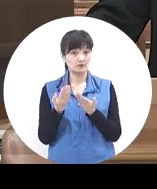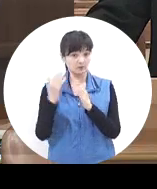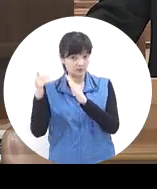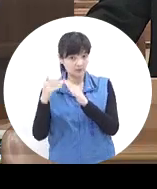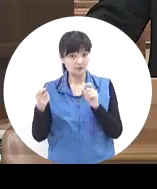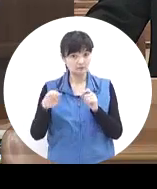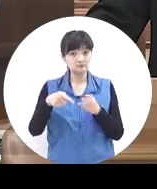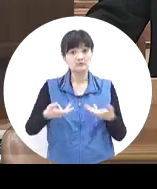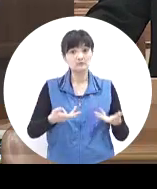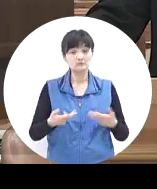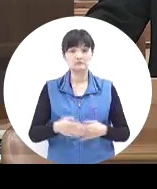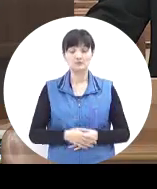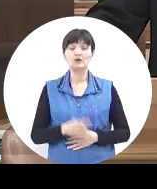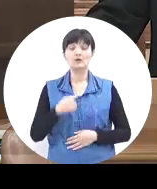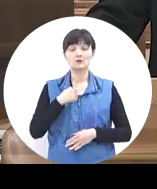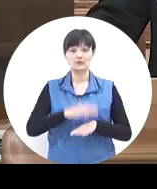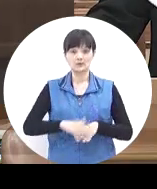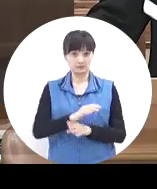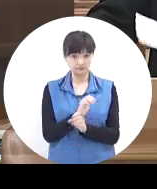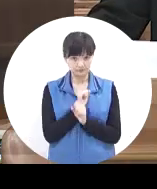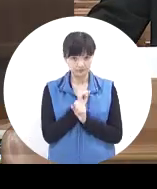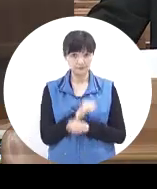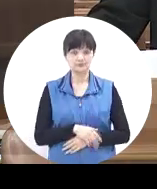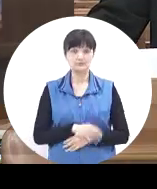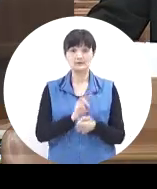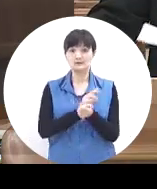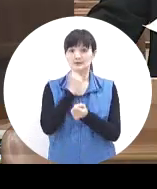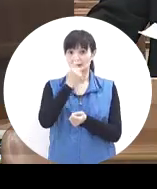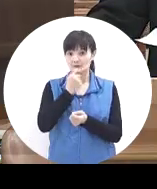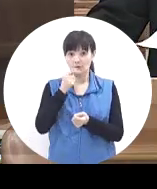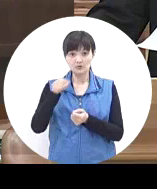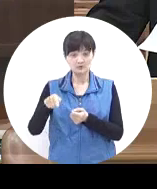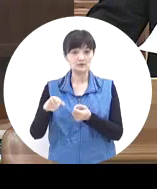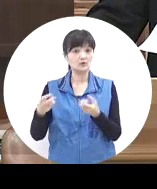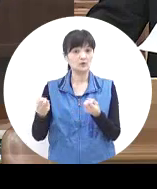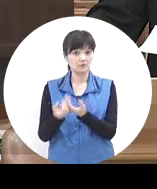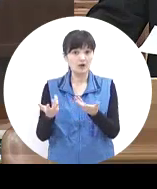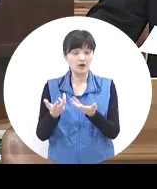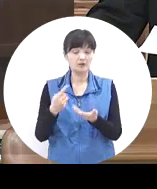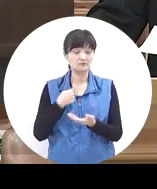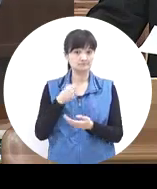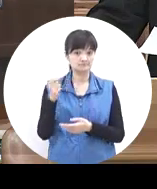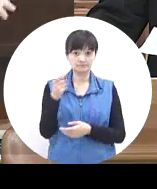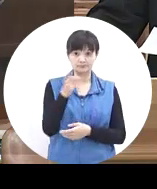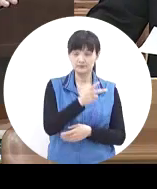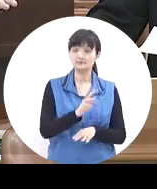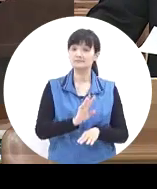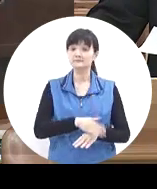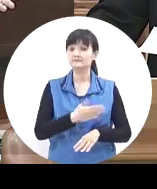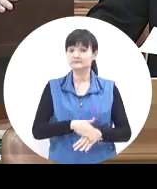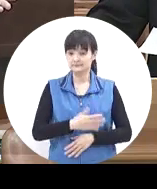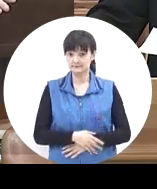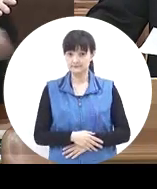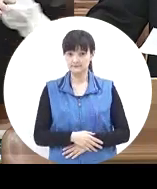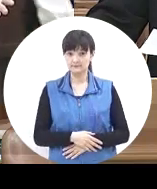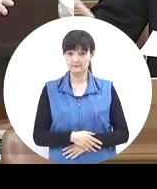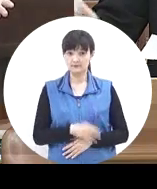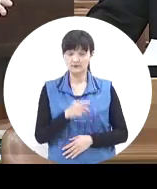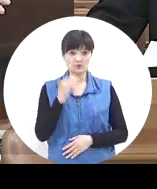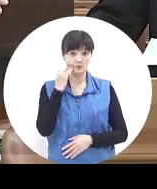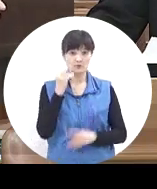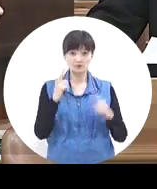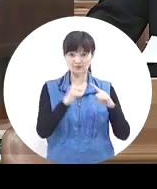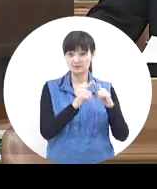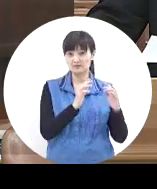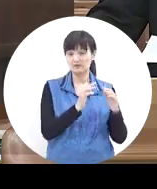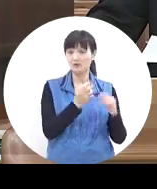对不能在温宅郡再发生。 那是不是林口现在发生？现在是说在地面做的这个学校能不能再增设学校？不